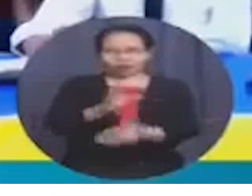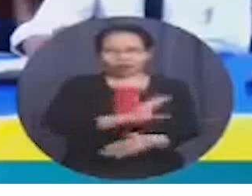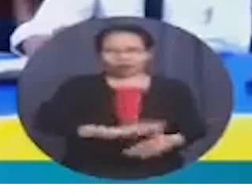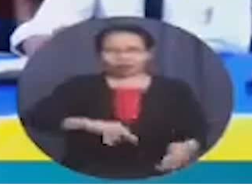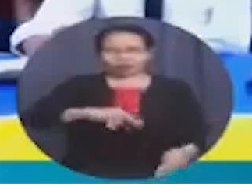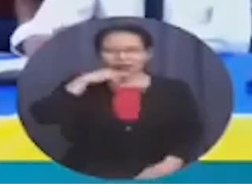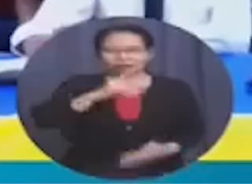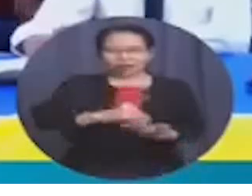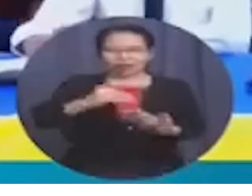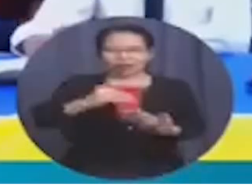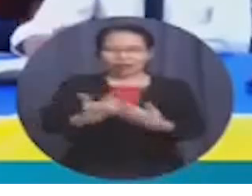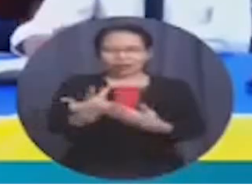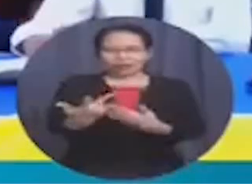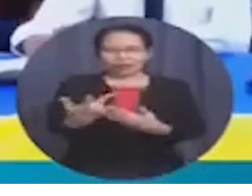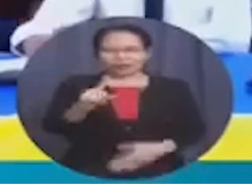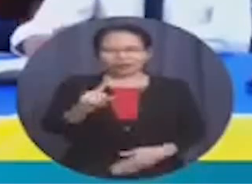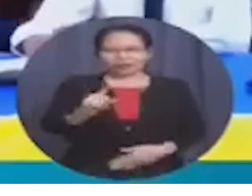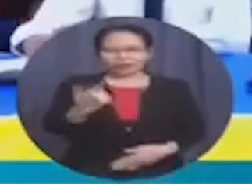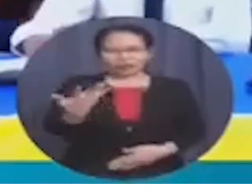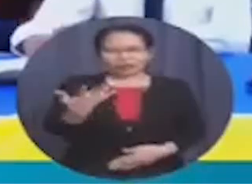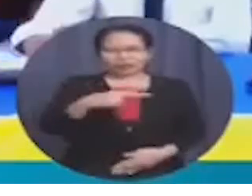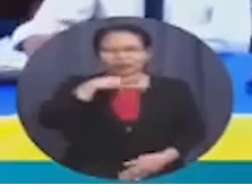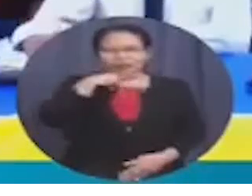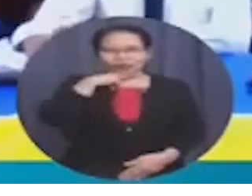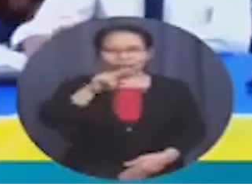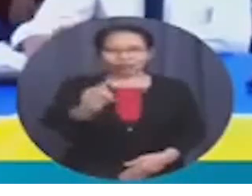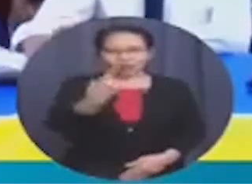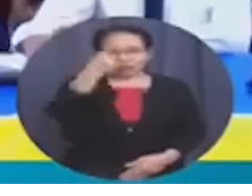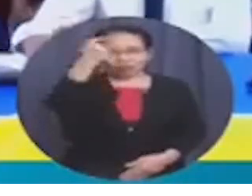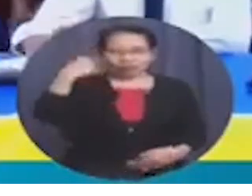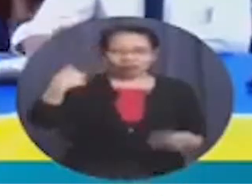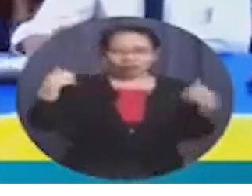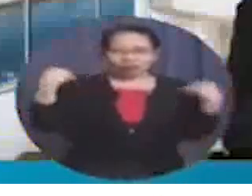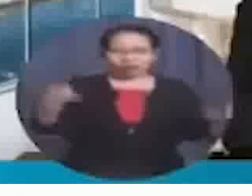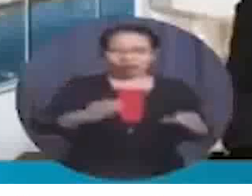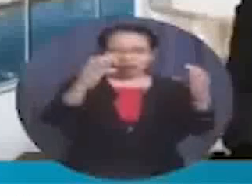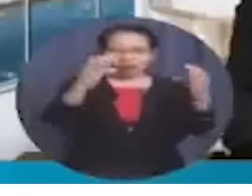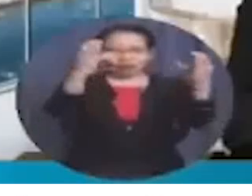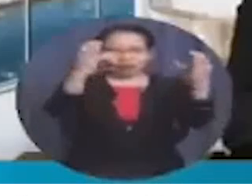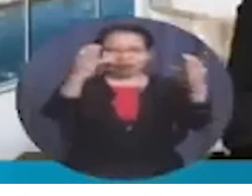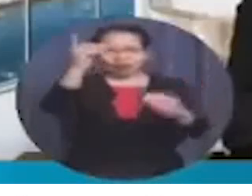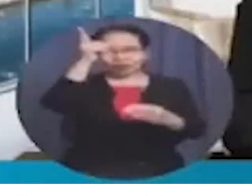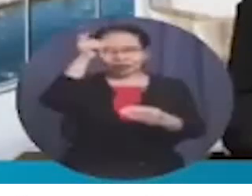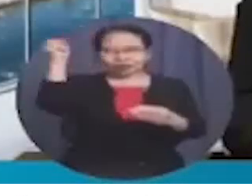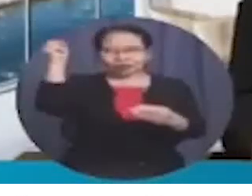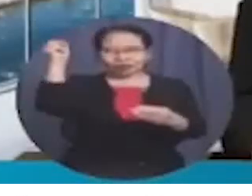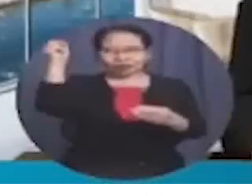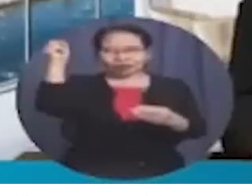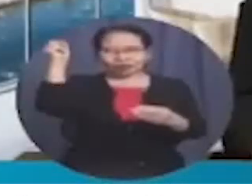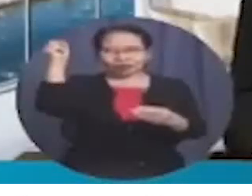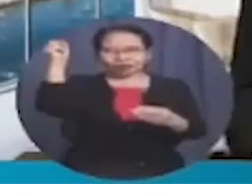Hindi yung December 25 lang, hindi. At kasi hindi kami nakikipagdiwang doon kasi kasabay